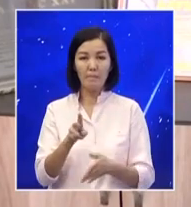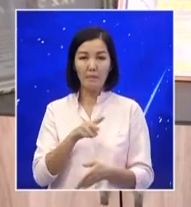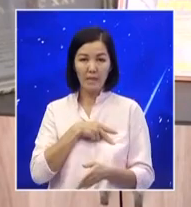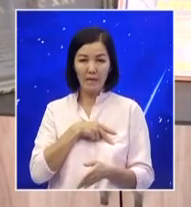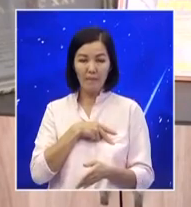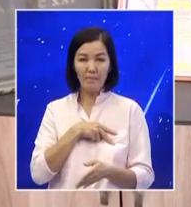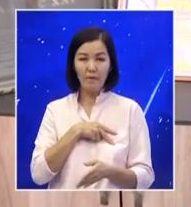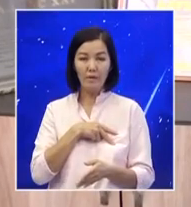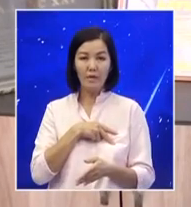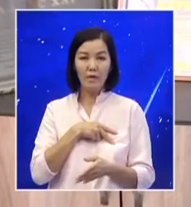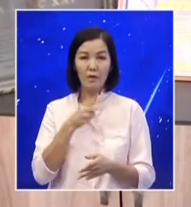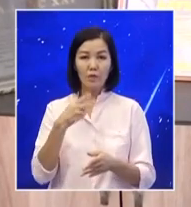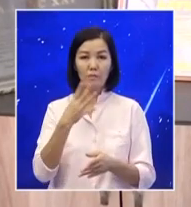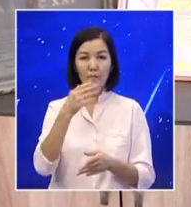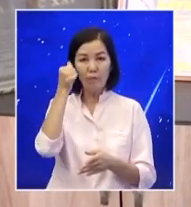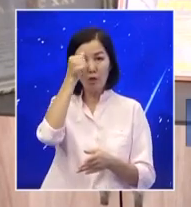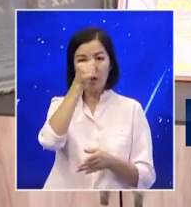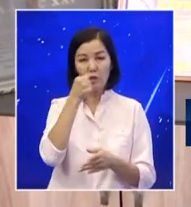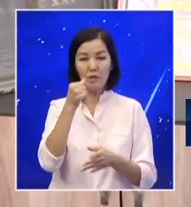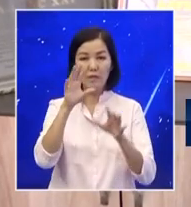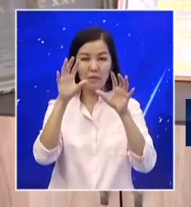енді осындай 25 жылдығына